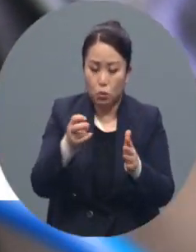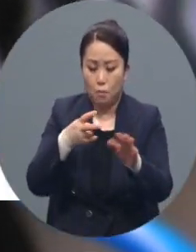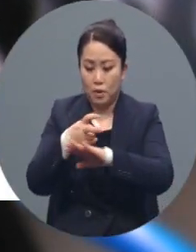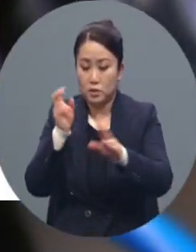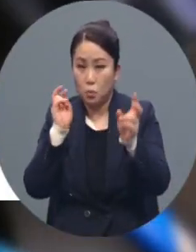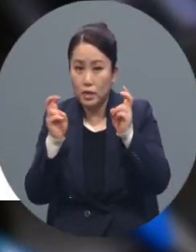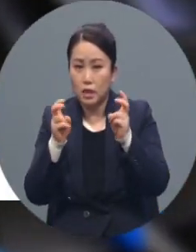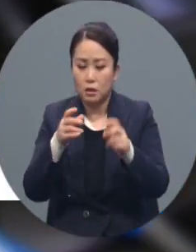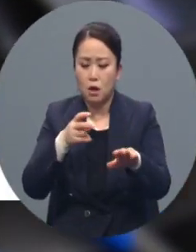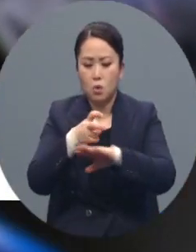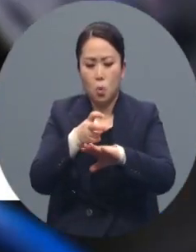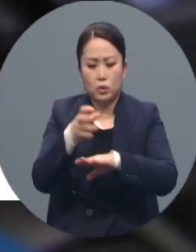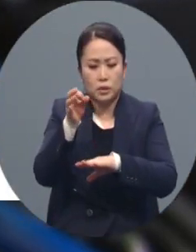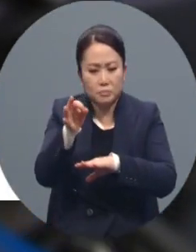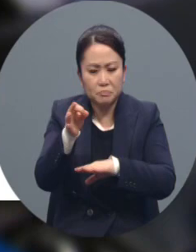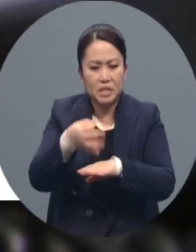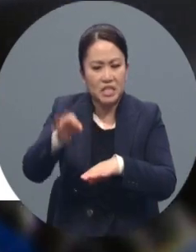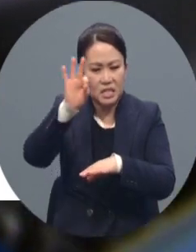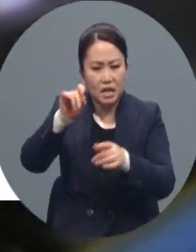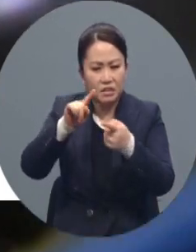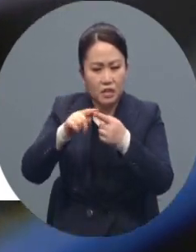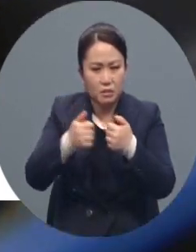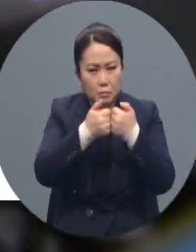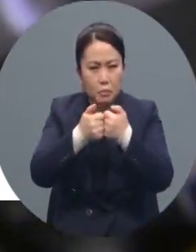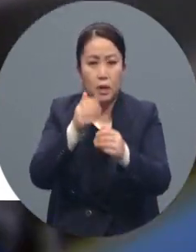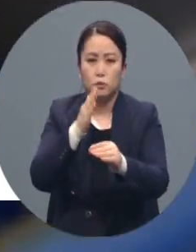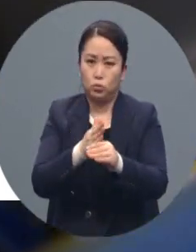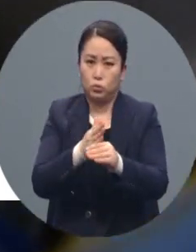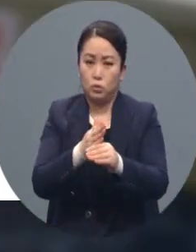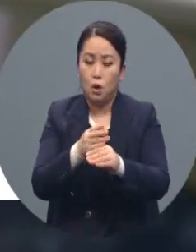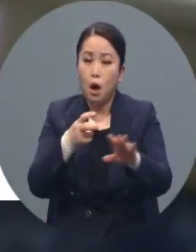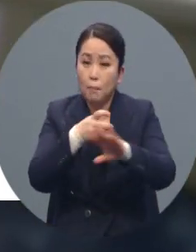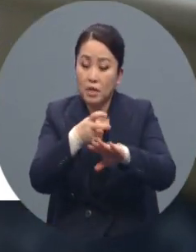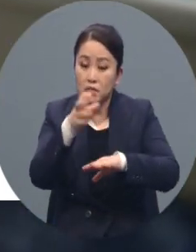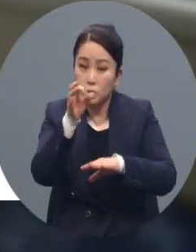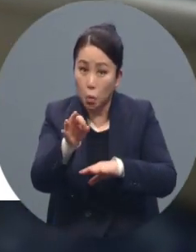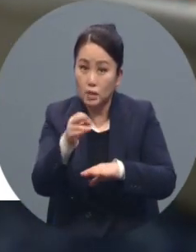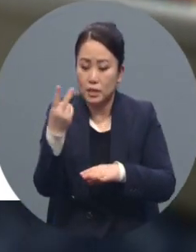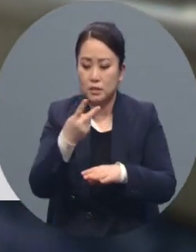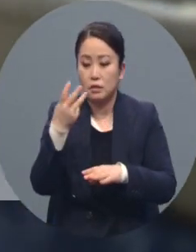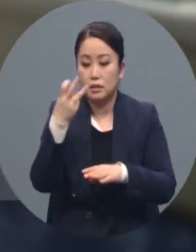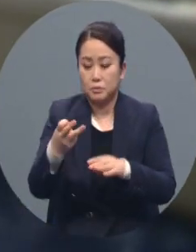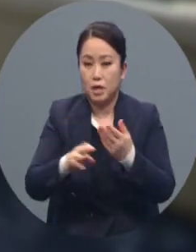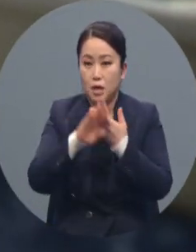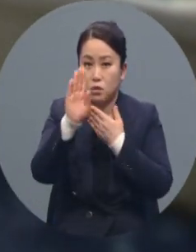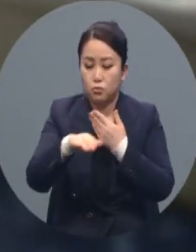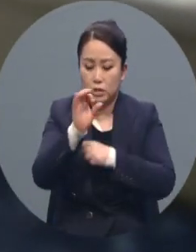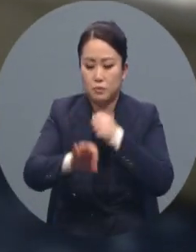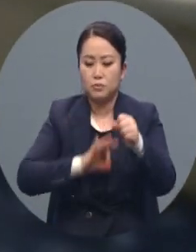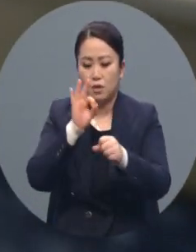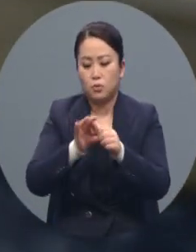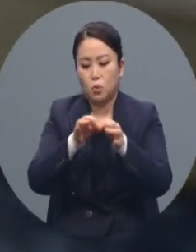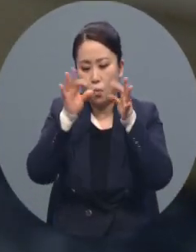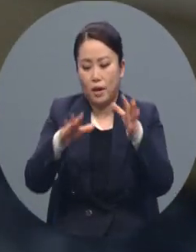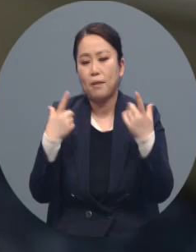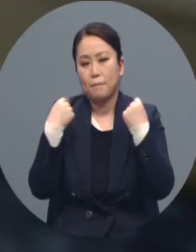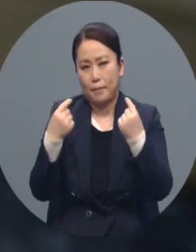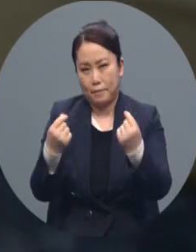요금 인상안을 만지작거리고 있습니다. 시내버스 요금은 지난 2013년 이후 10년째